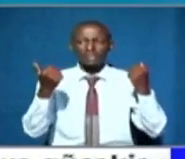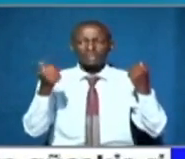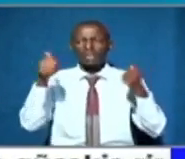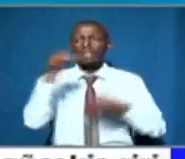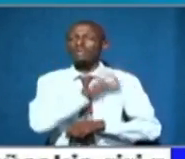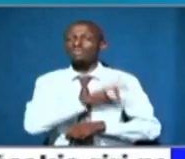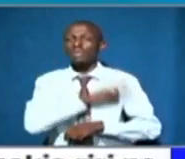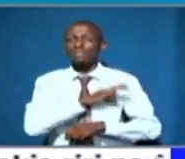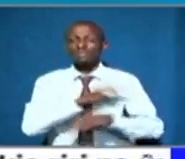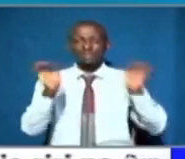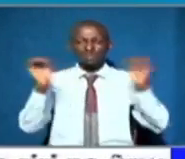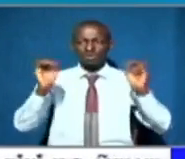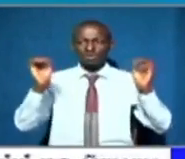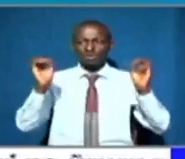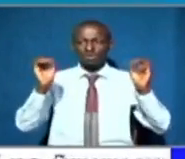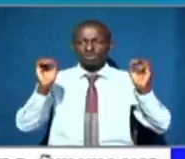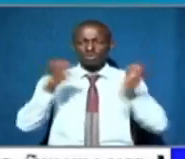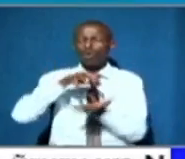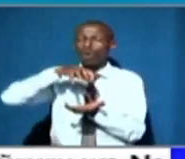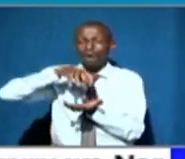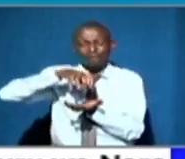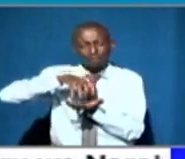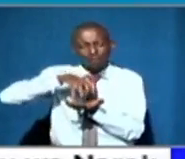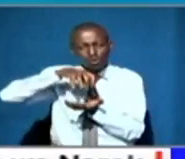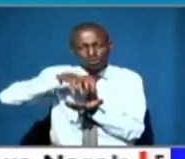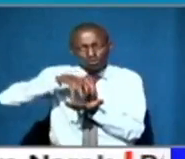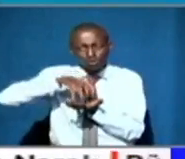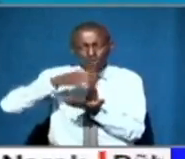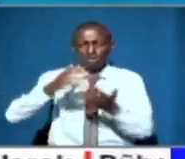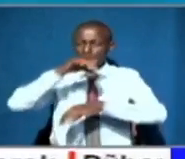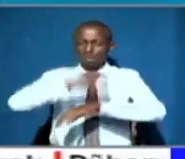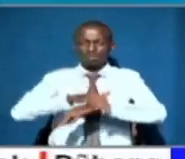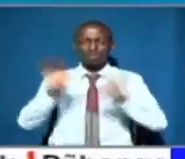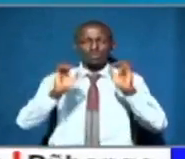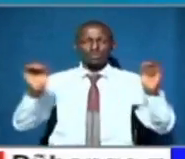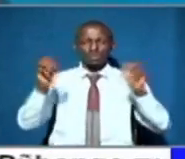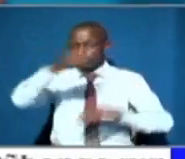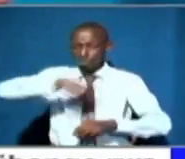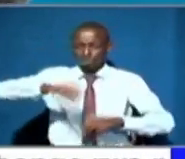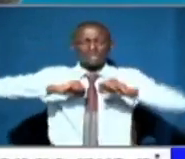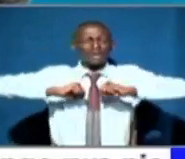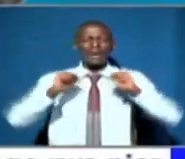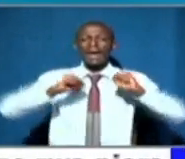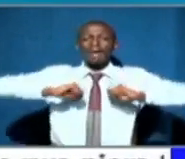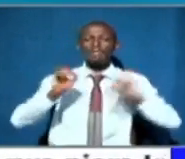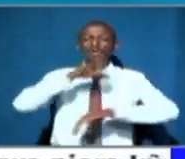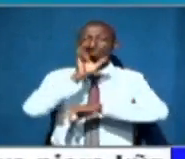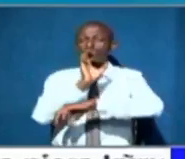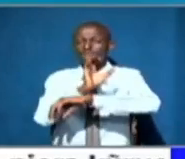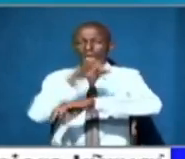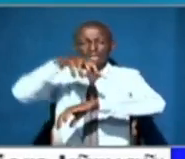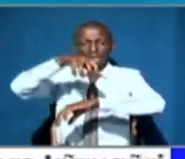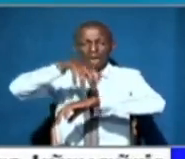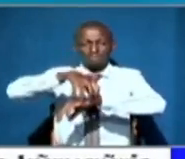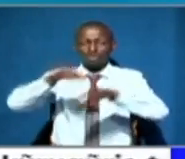thutha. Ni hali uria iri. Maundu maria meku ti mega ona ithu tutikenaga. Makanitha mahigeto kana mithigiti